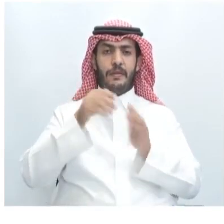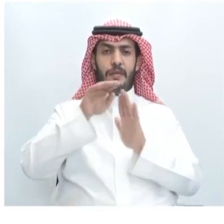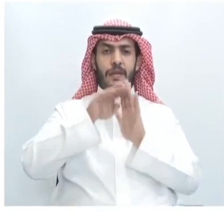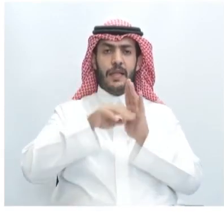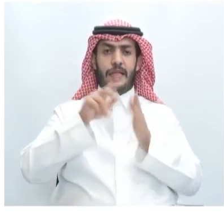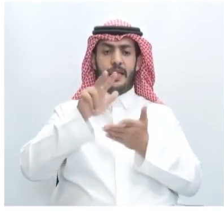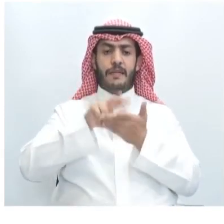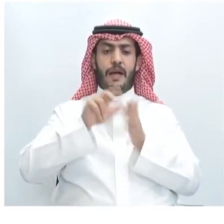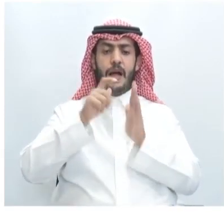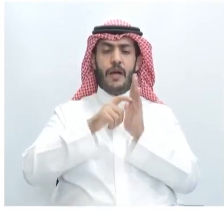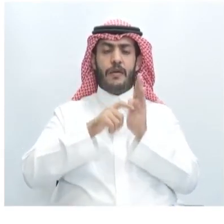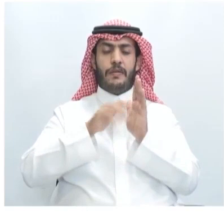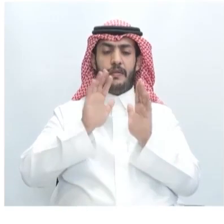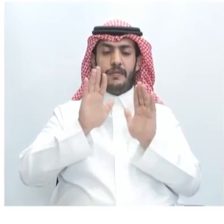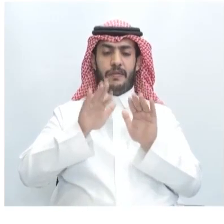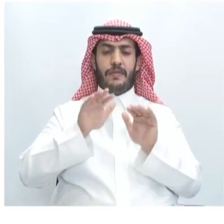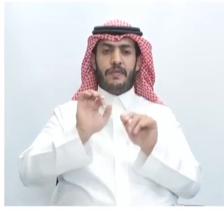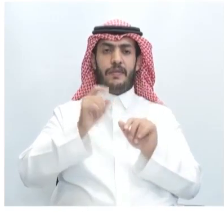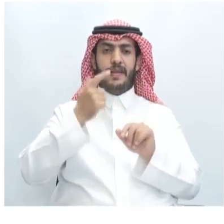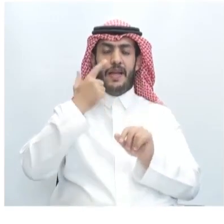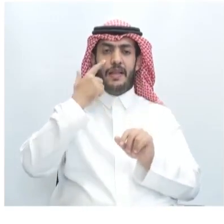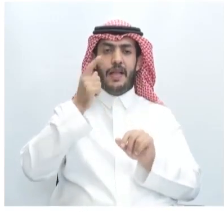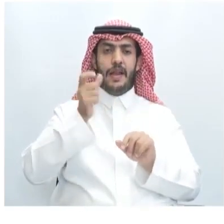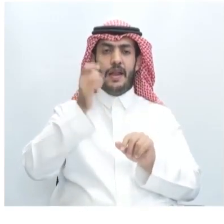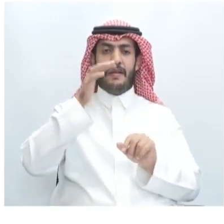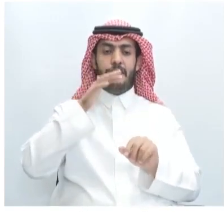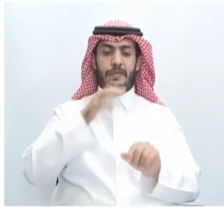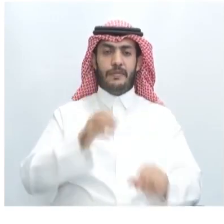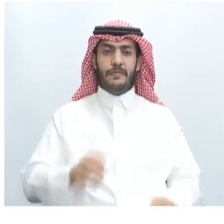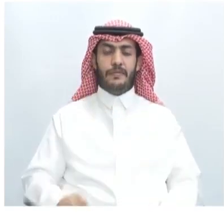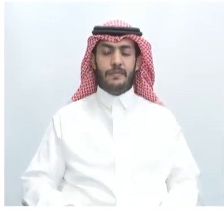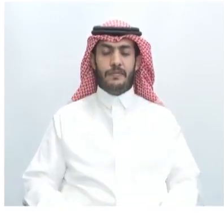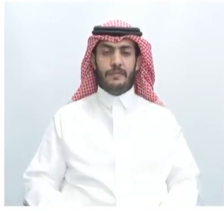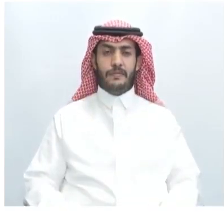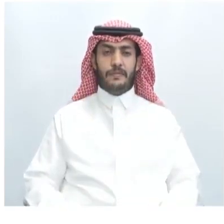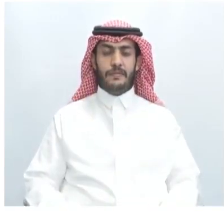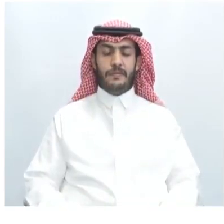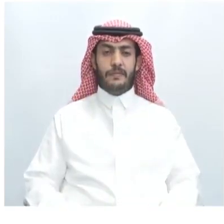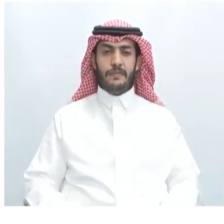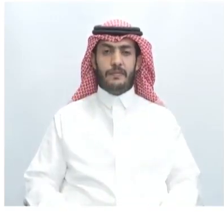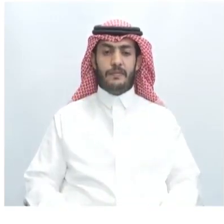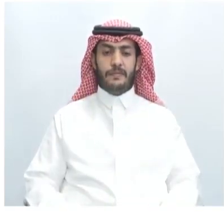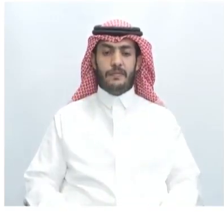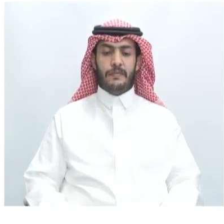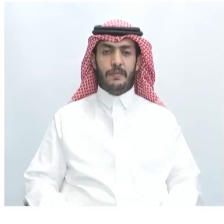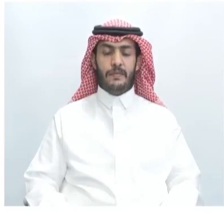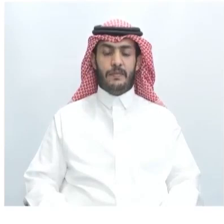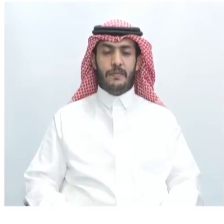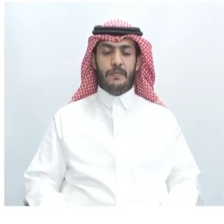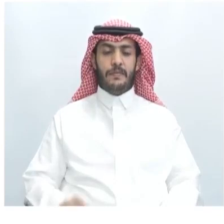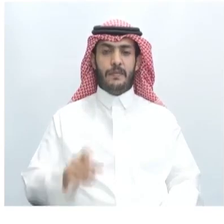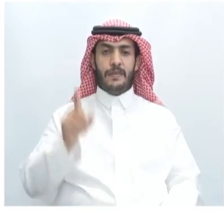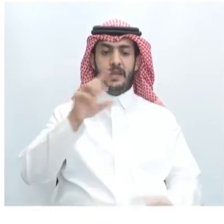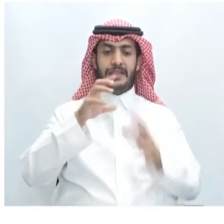التطبيقات القانونيه التي حدثت في عهد الرسول صلى الله عليه وسلم السؤال الذي يليه